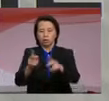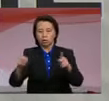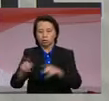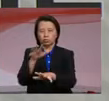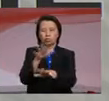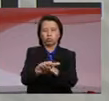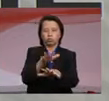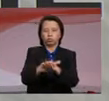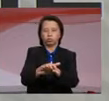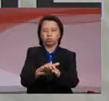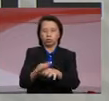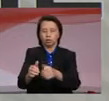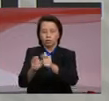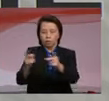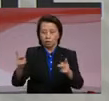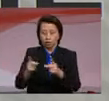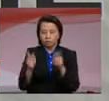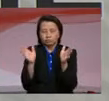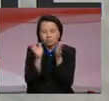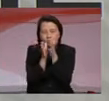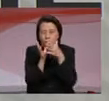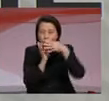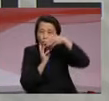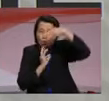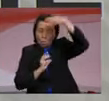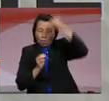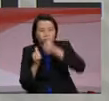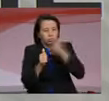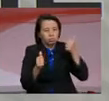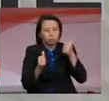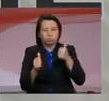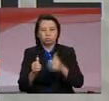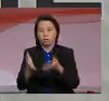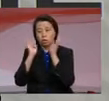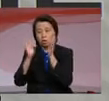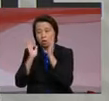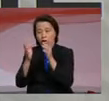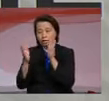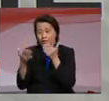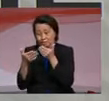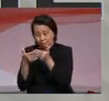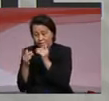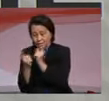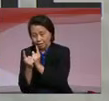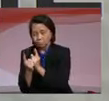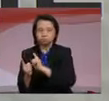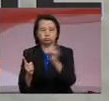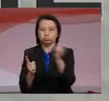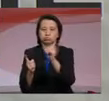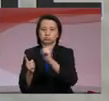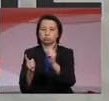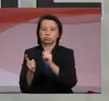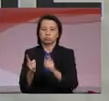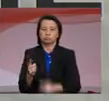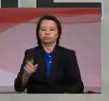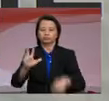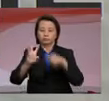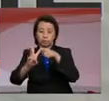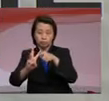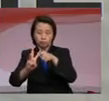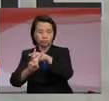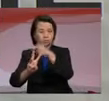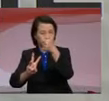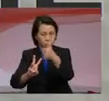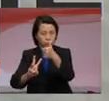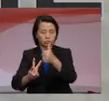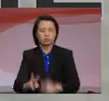kawasan yang sesak, elakkan kawasan yang sempit dan elak sembang atau bertutur dengan jarak yang dekat. Amalkan 3W